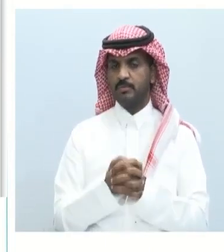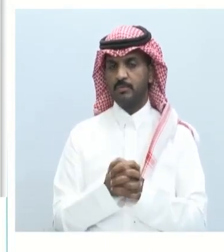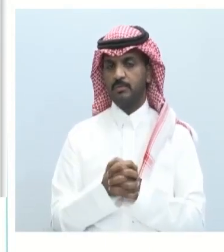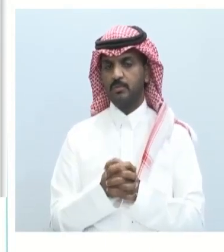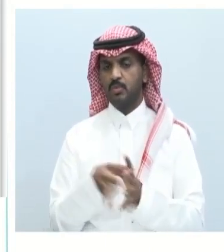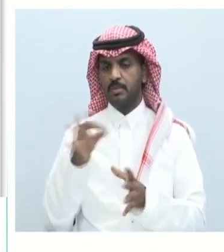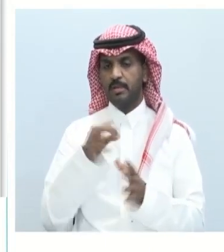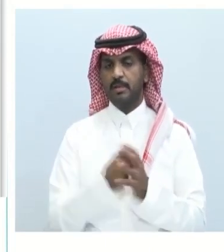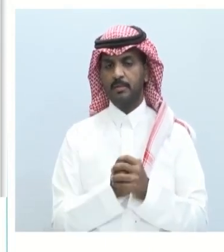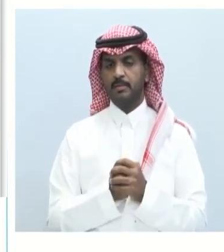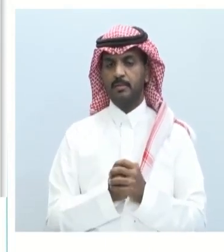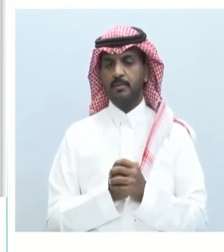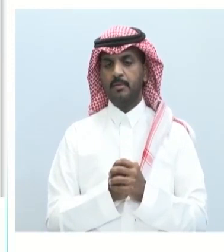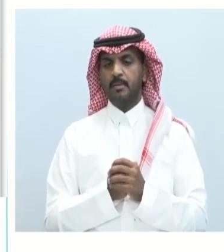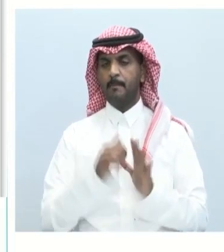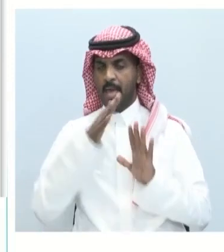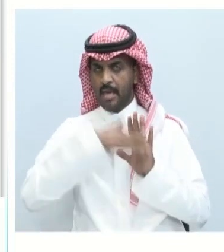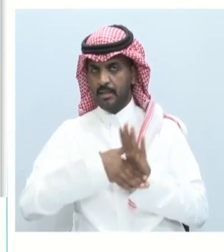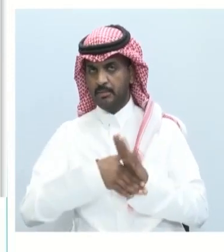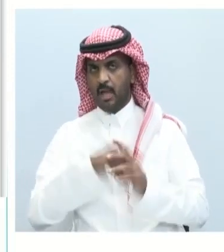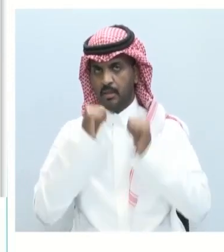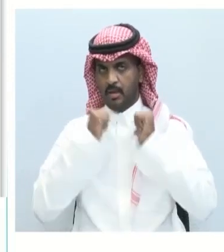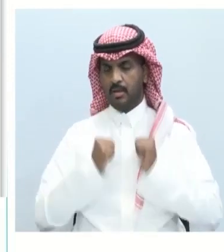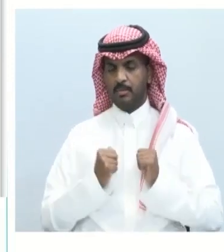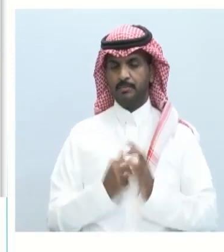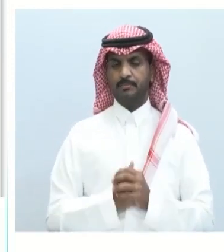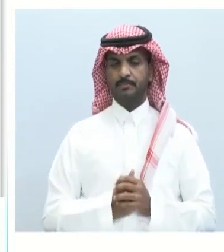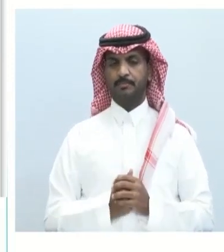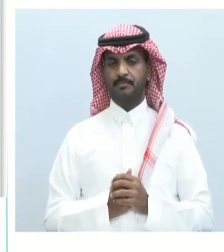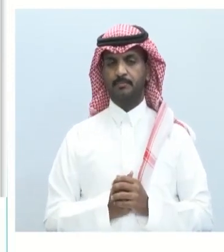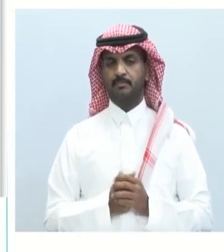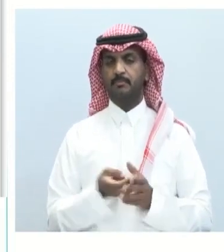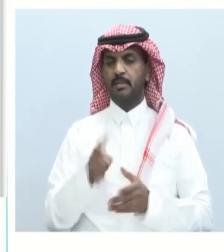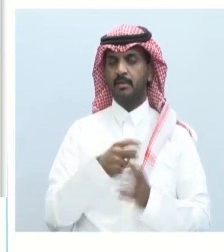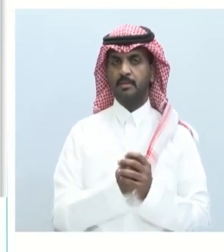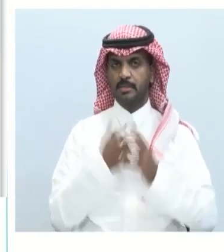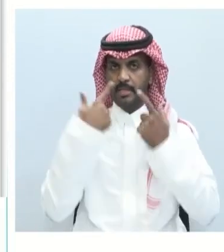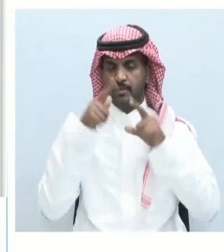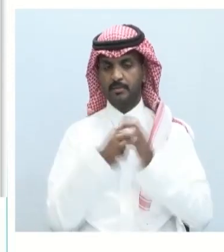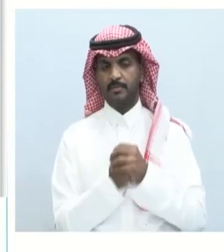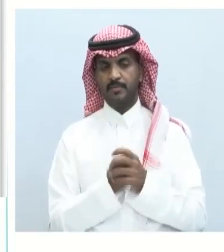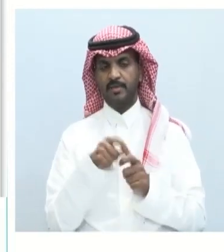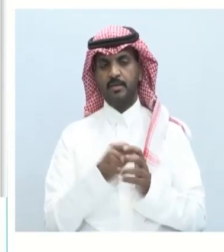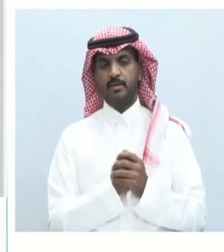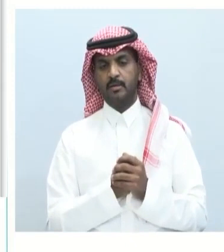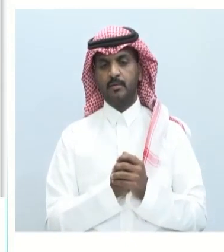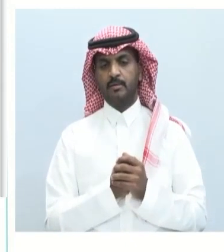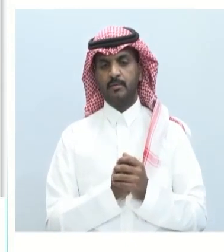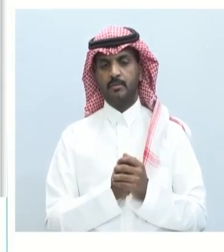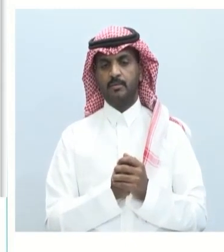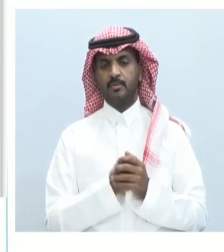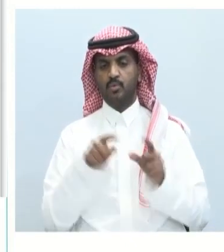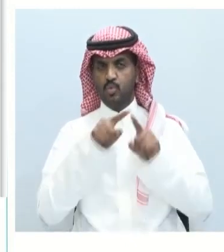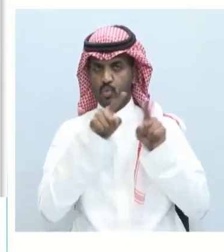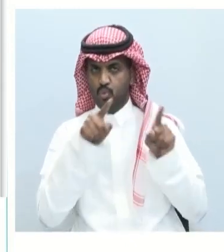سبيل المثال ليكون جدول بيانات الطلبه بعد ذلك ستظهر في الحقول في خانه